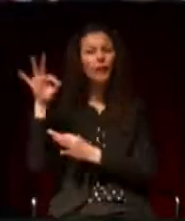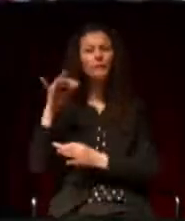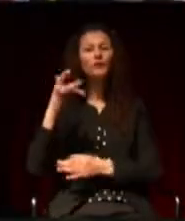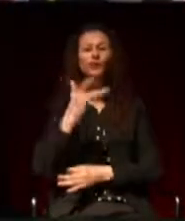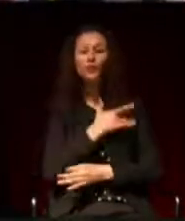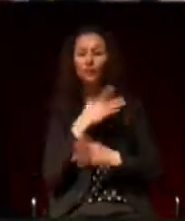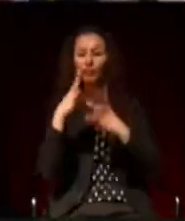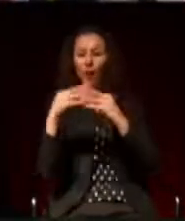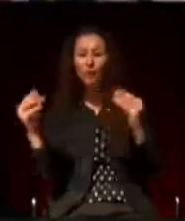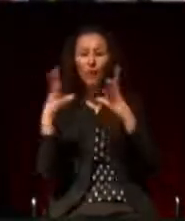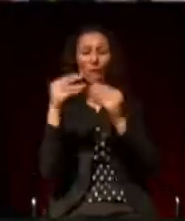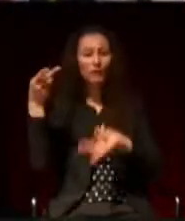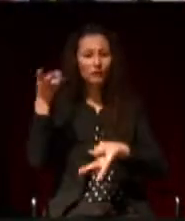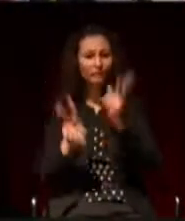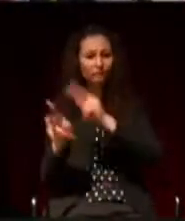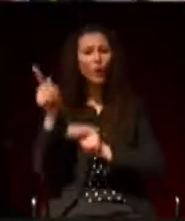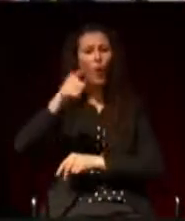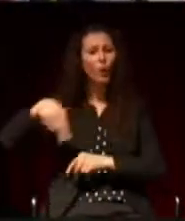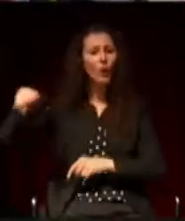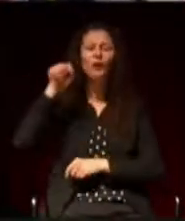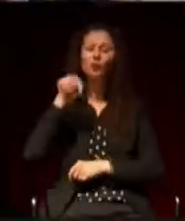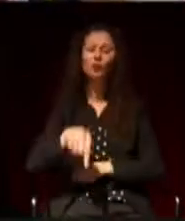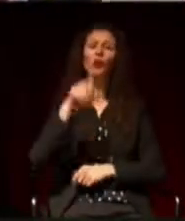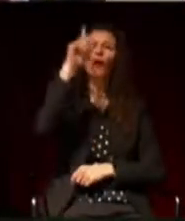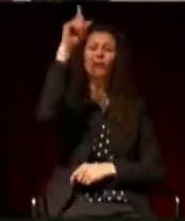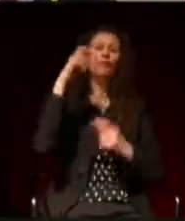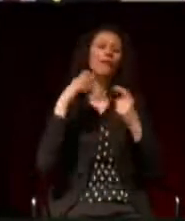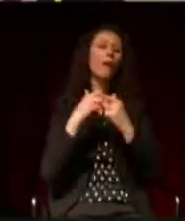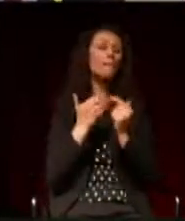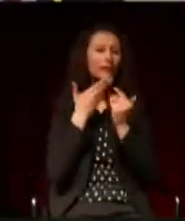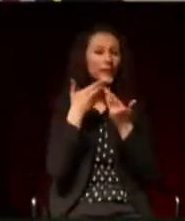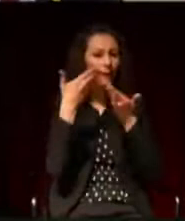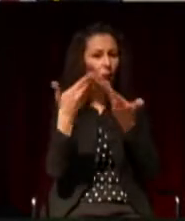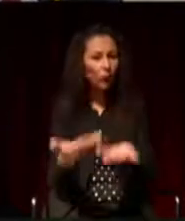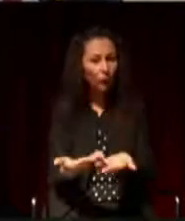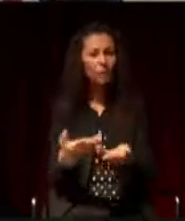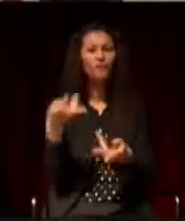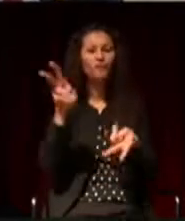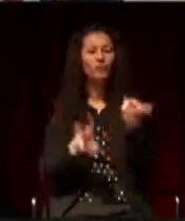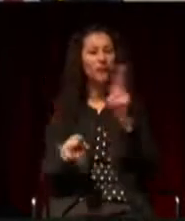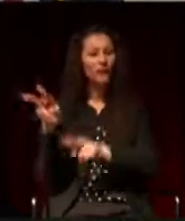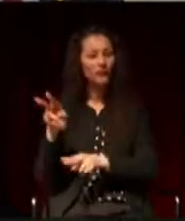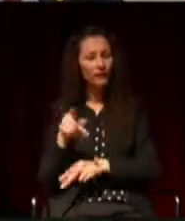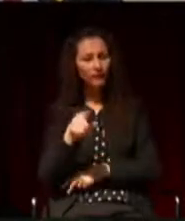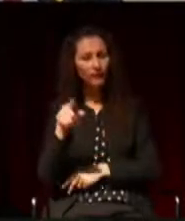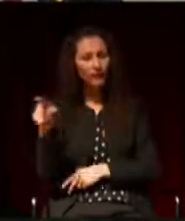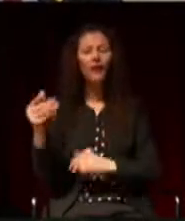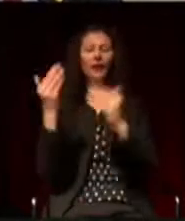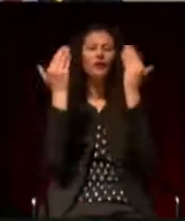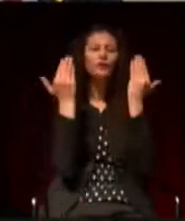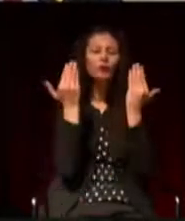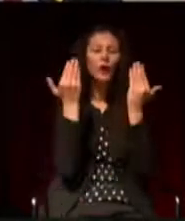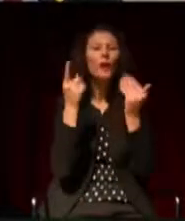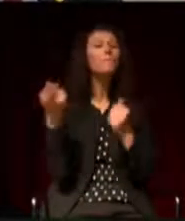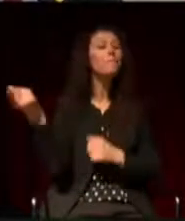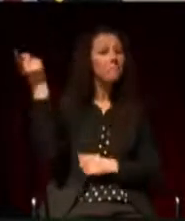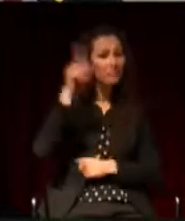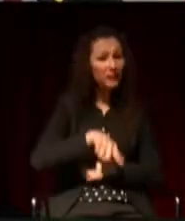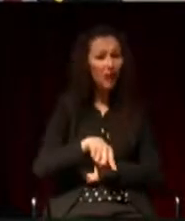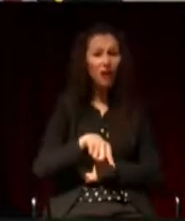insanlarımızı, canlarımızı kaybettik. Onlara da buradan Allah'tan rahmet diliyorum, vefat edenlere. İnşallah bir